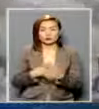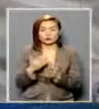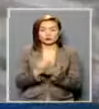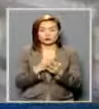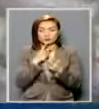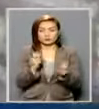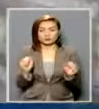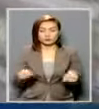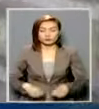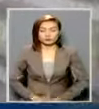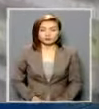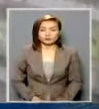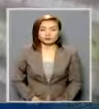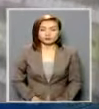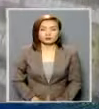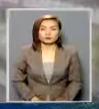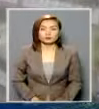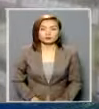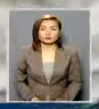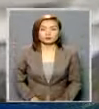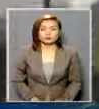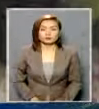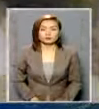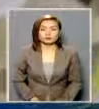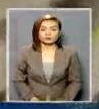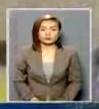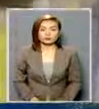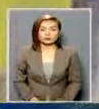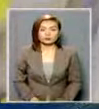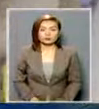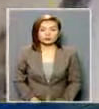бағдарламасынан көріңіз. Салтанат Мұратқызы, Артур Ботпанов, Атырау телеарнасы.